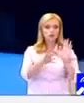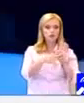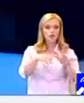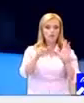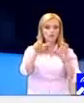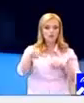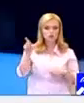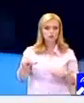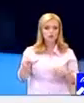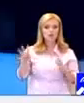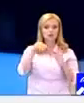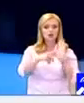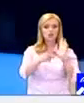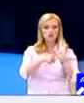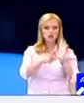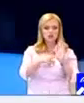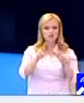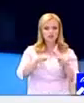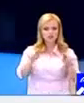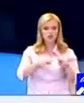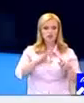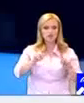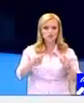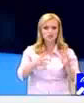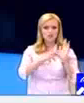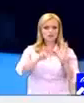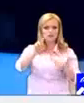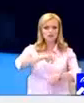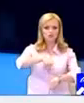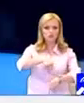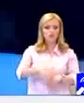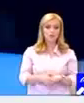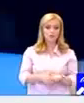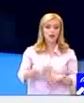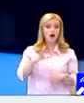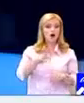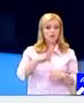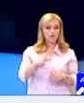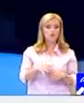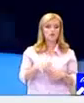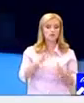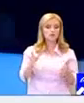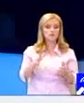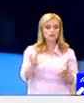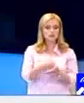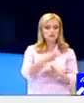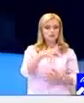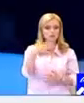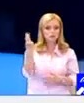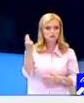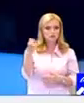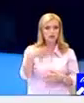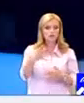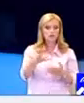care 6 profesori și 3 intermediari, au fost reținuți pentru 72 de ore. Au fost ridicate sume foarte mari de bani provenite